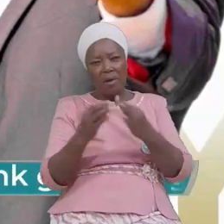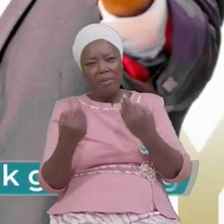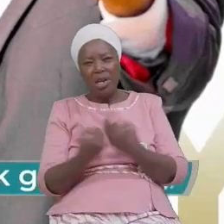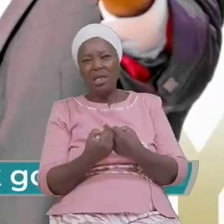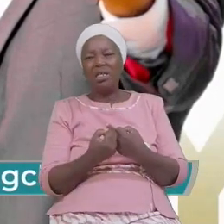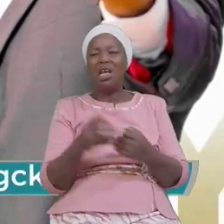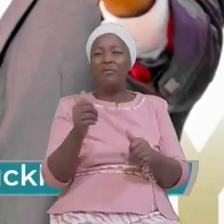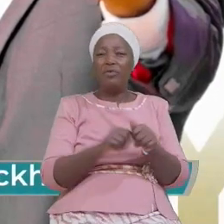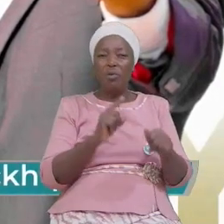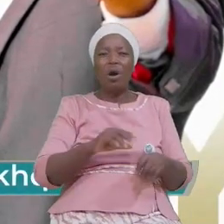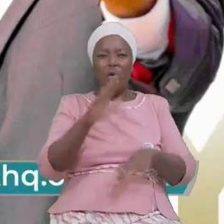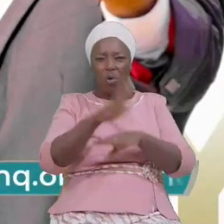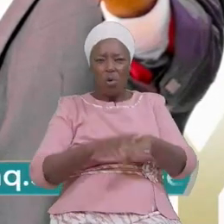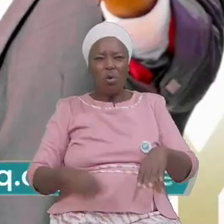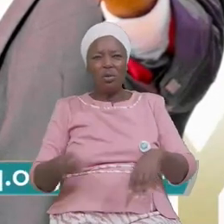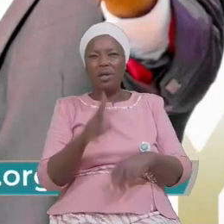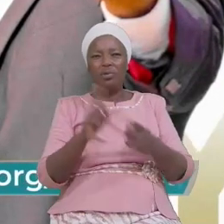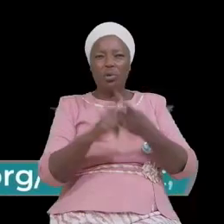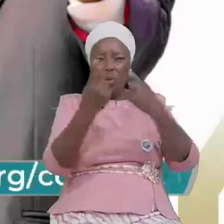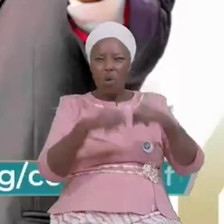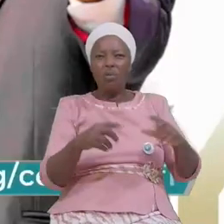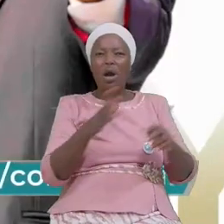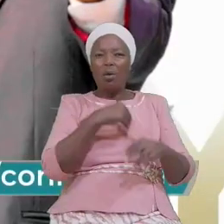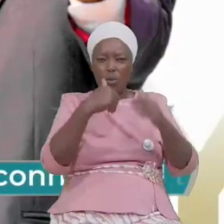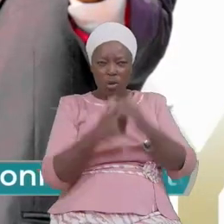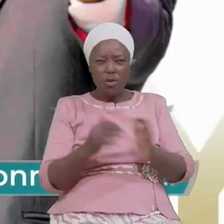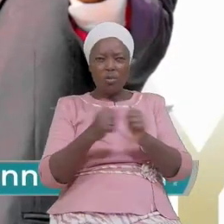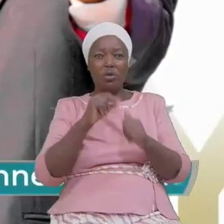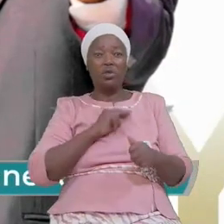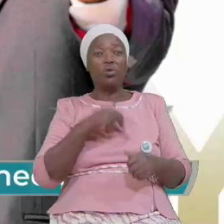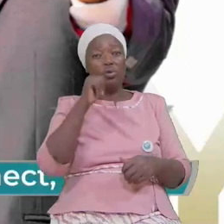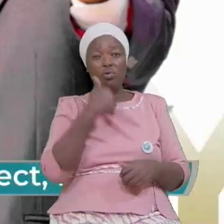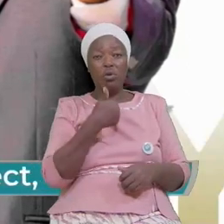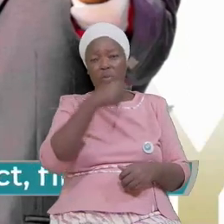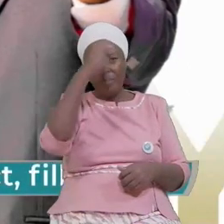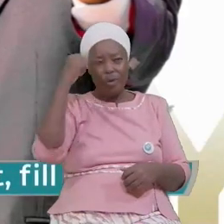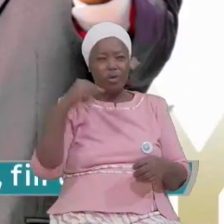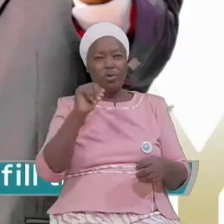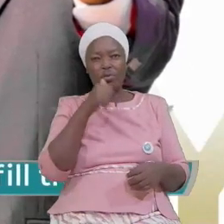parents, nous aurons le culte d'ensemble. Ce sera vraiment